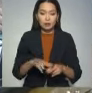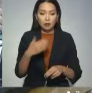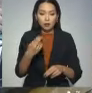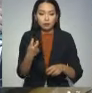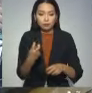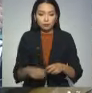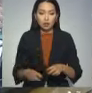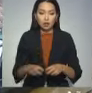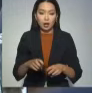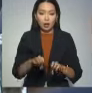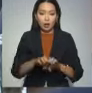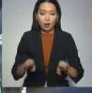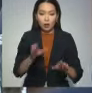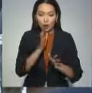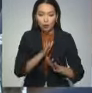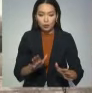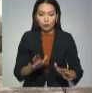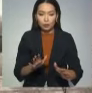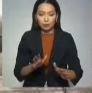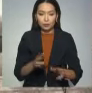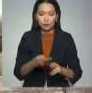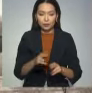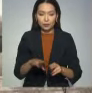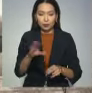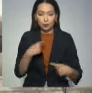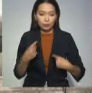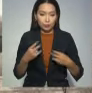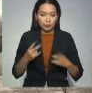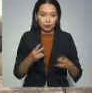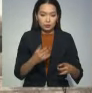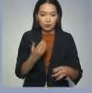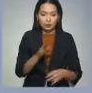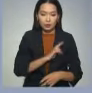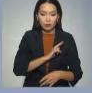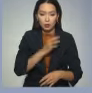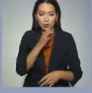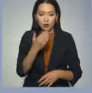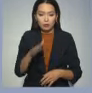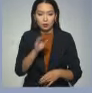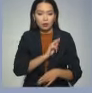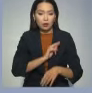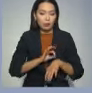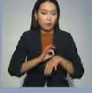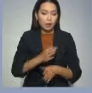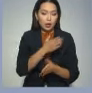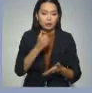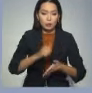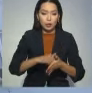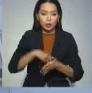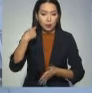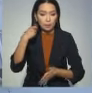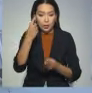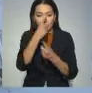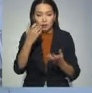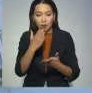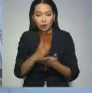селқос қарап, бейтараптық танытты. Мұндай жағдайға тариф саясатының дұрыс жүргізілмеуі де себеп дейді президент. Айтуынша